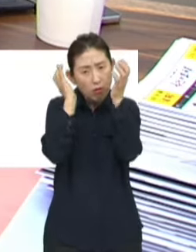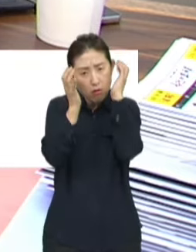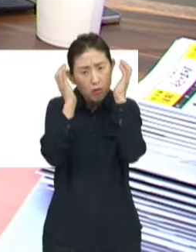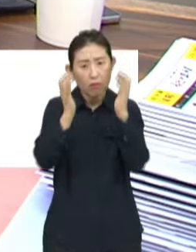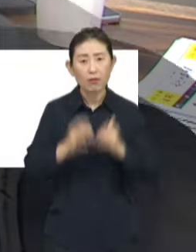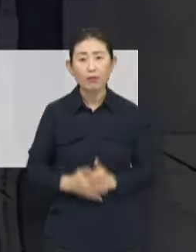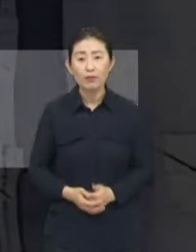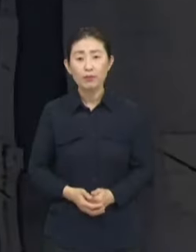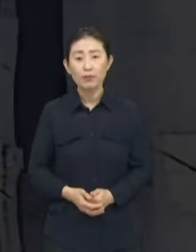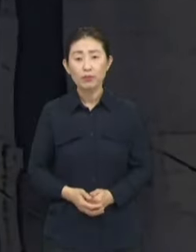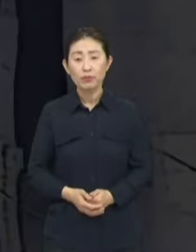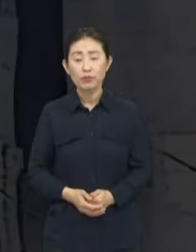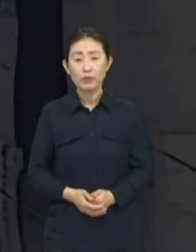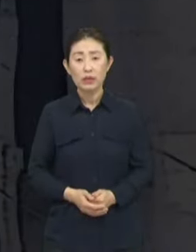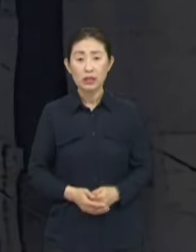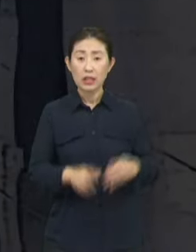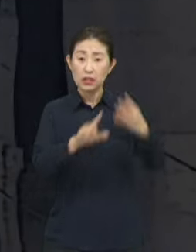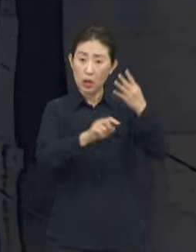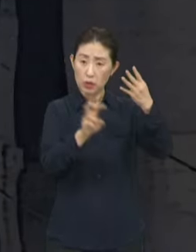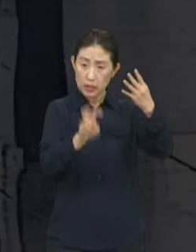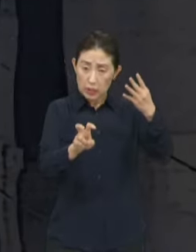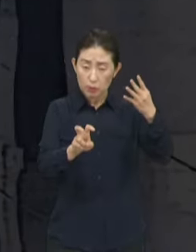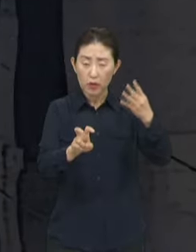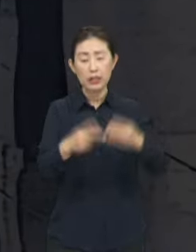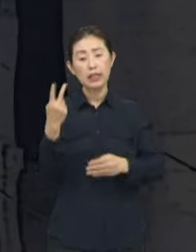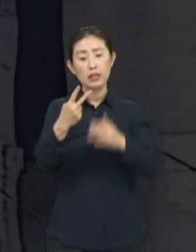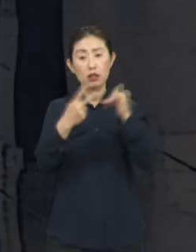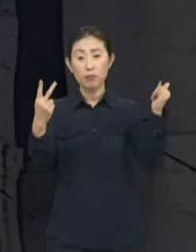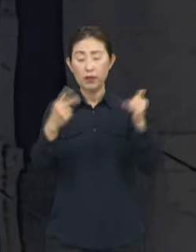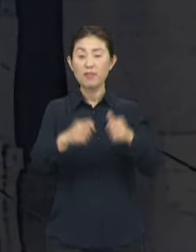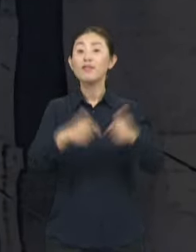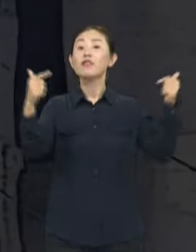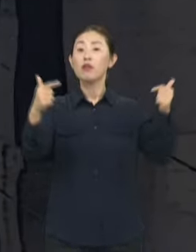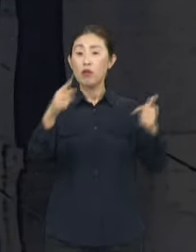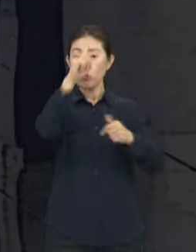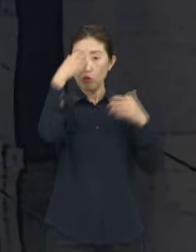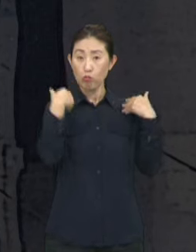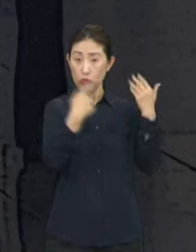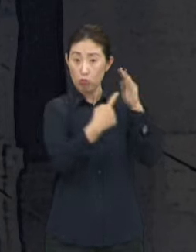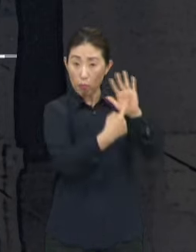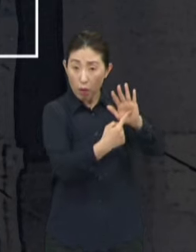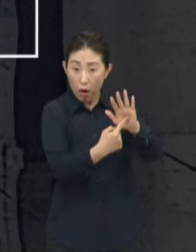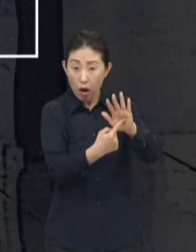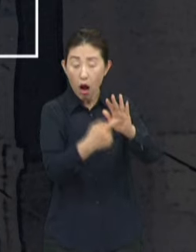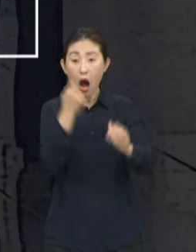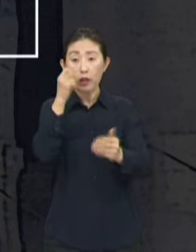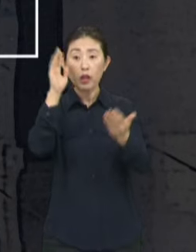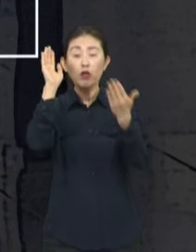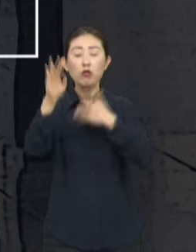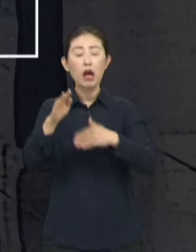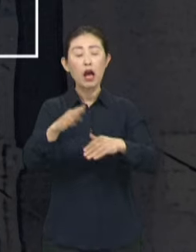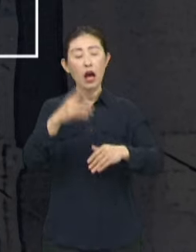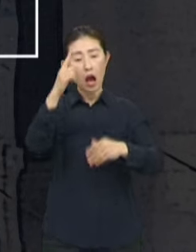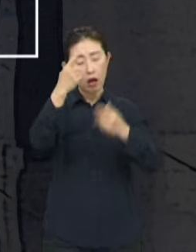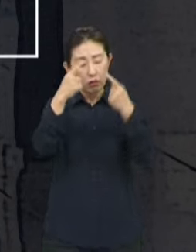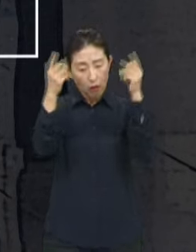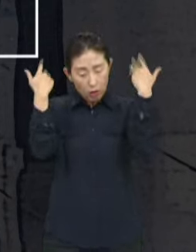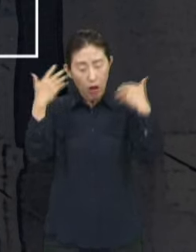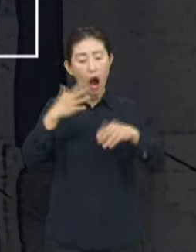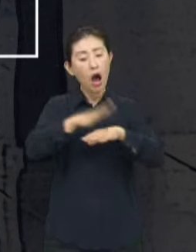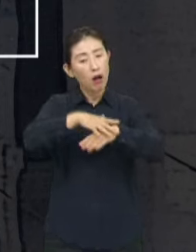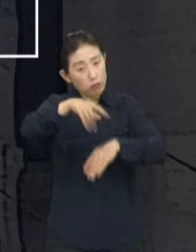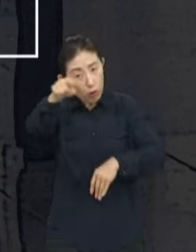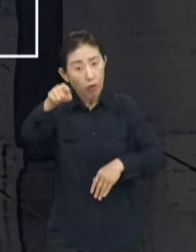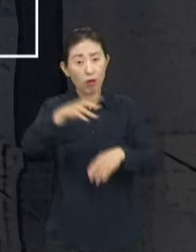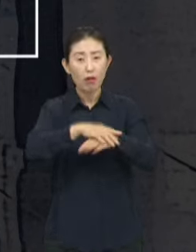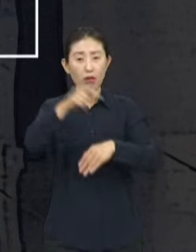같고. 지난달 20일 2,000명 증원을 발표했던 정부가 한 달 만에 대학별 자율 모집을 허용하면서 일부